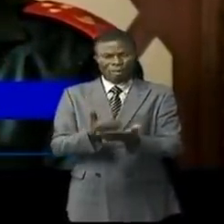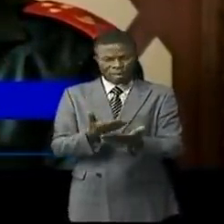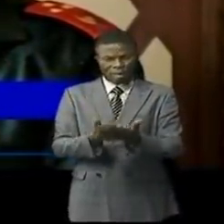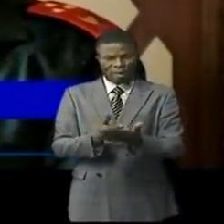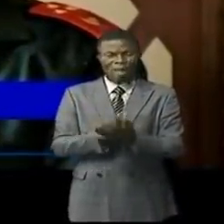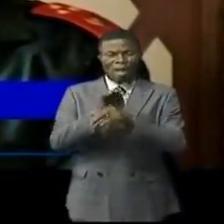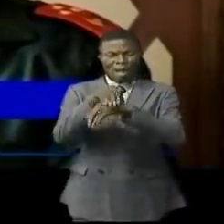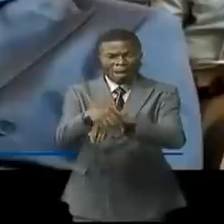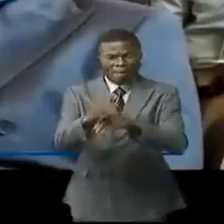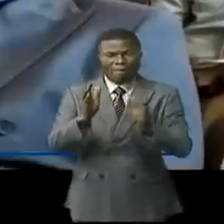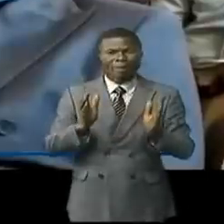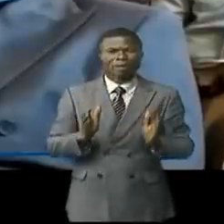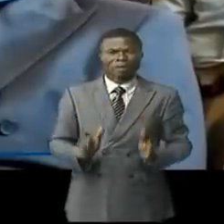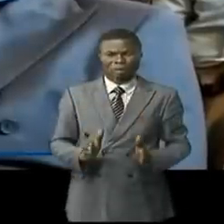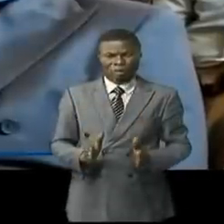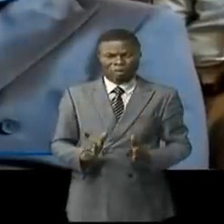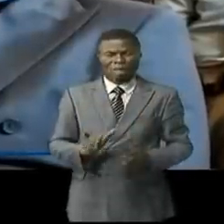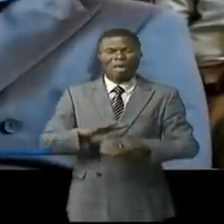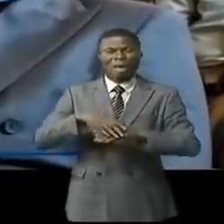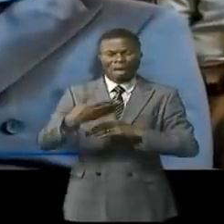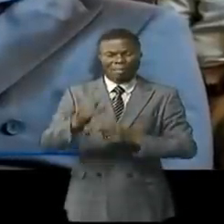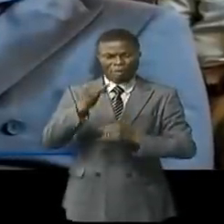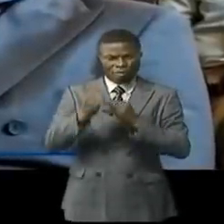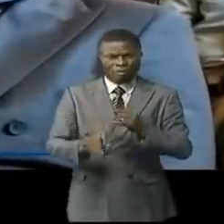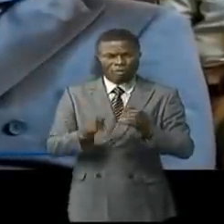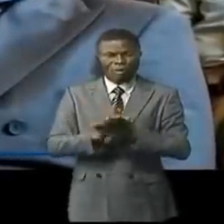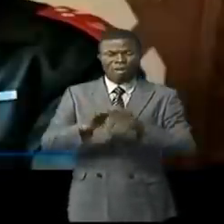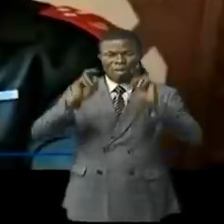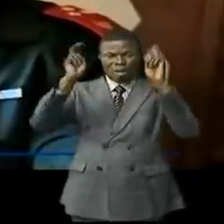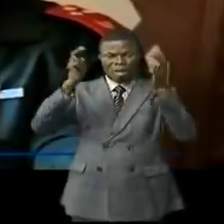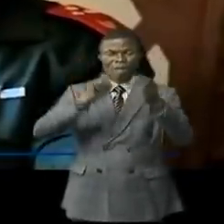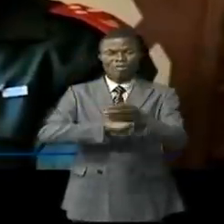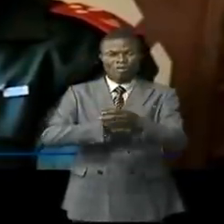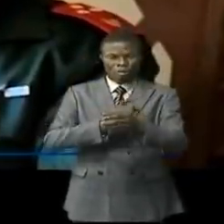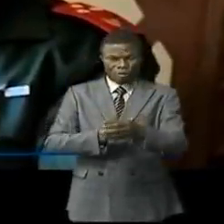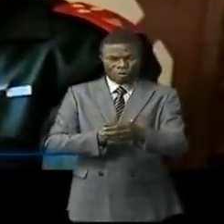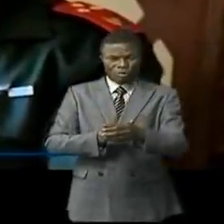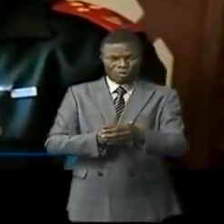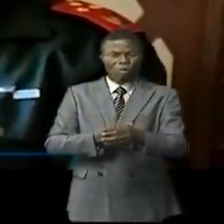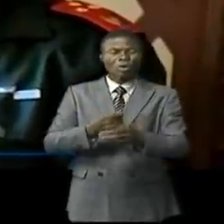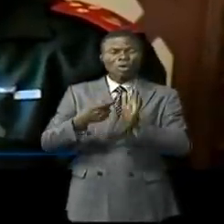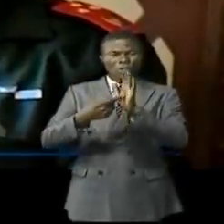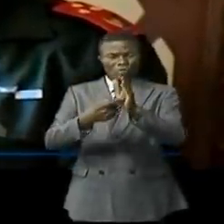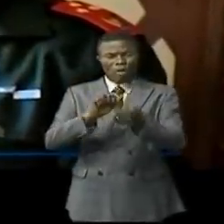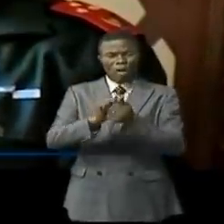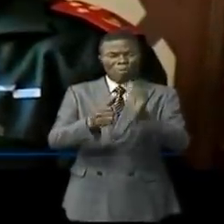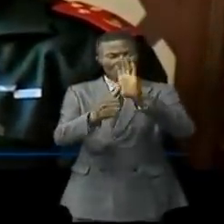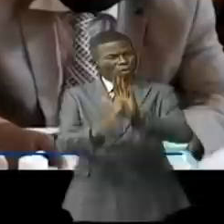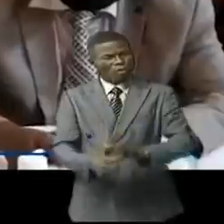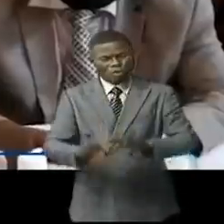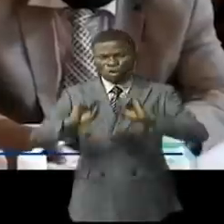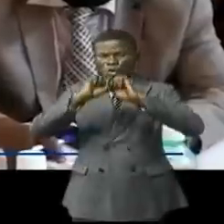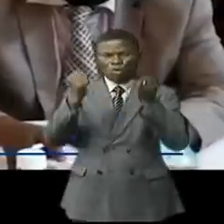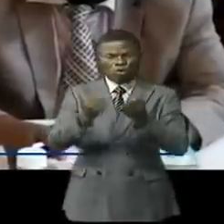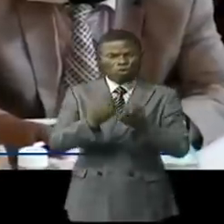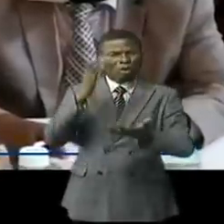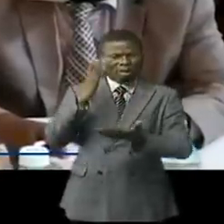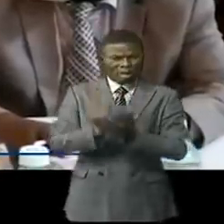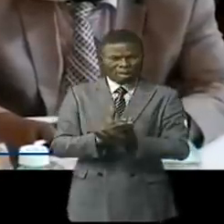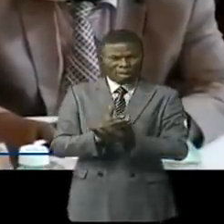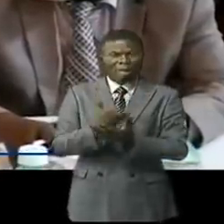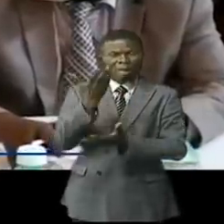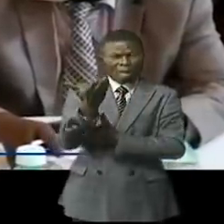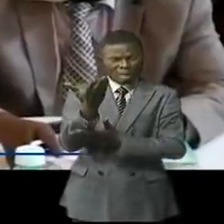participative a pour finalité la lutte contre la pauvreté et les inégalités sociales dans notre province. J'attire